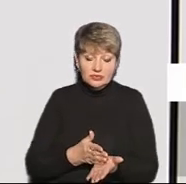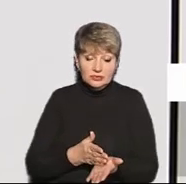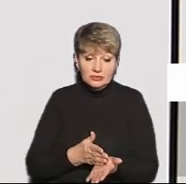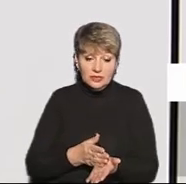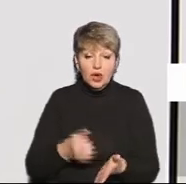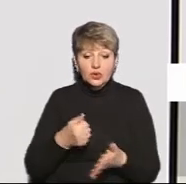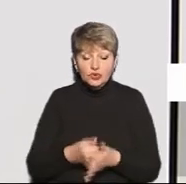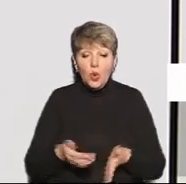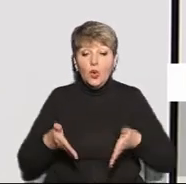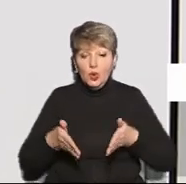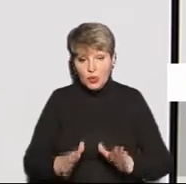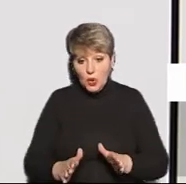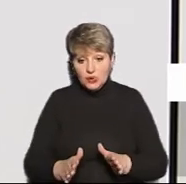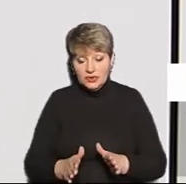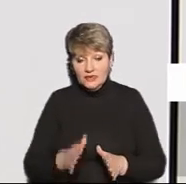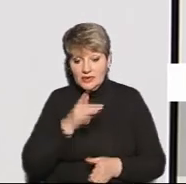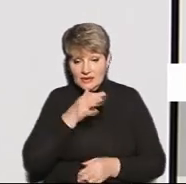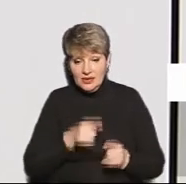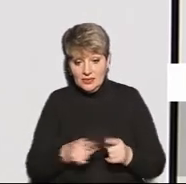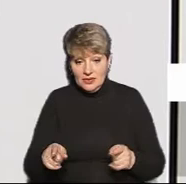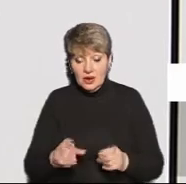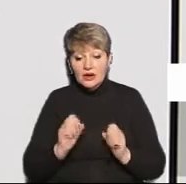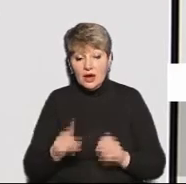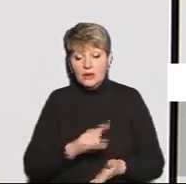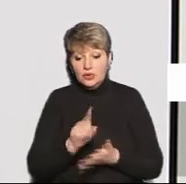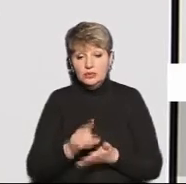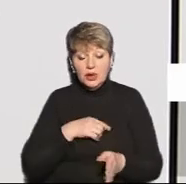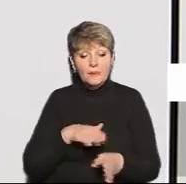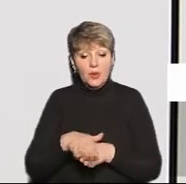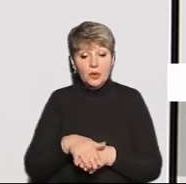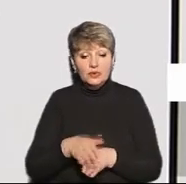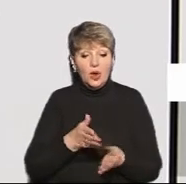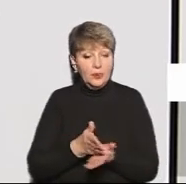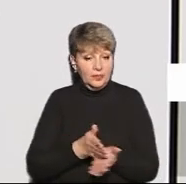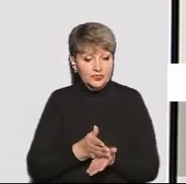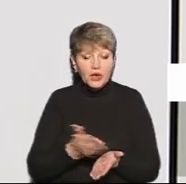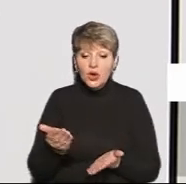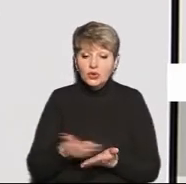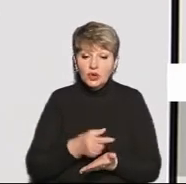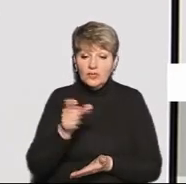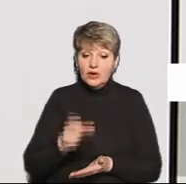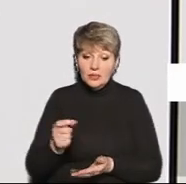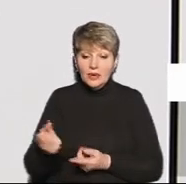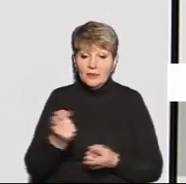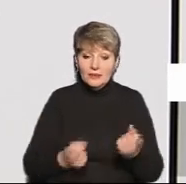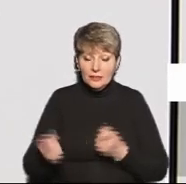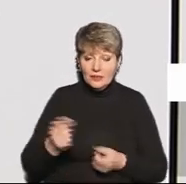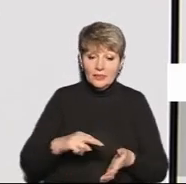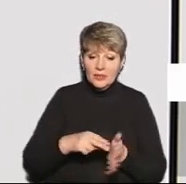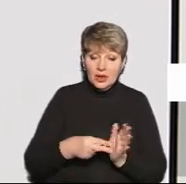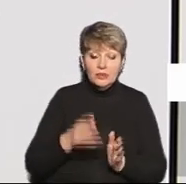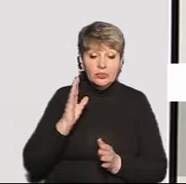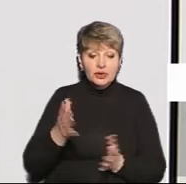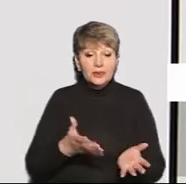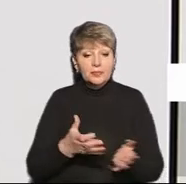до тих до родів, до того, як має бути обслуговані. І нових пацієнтів в планах вже буде приймати перша